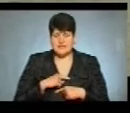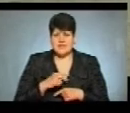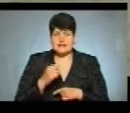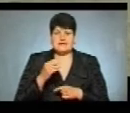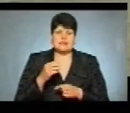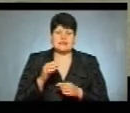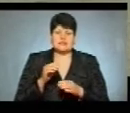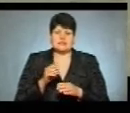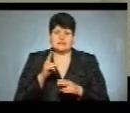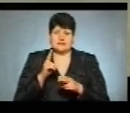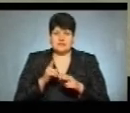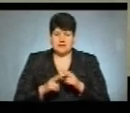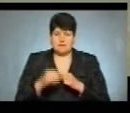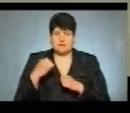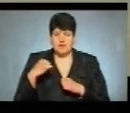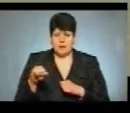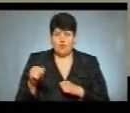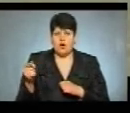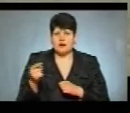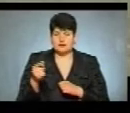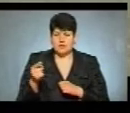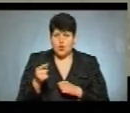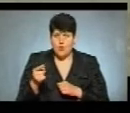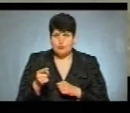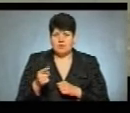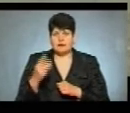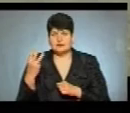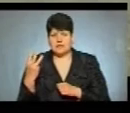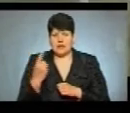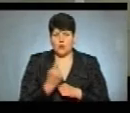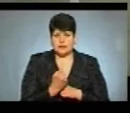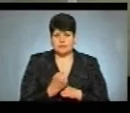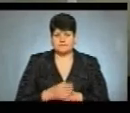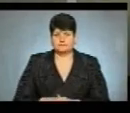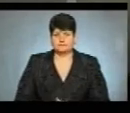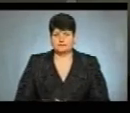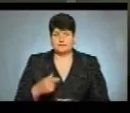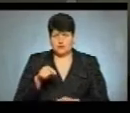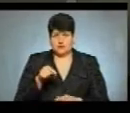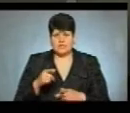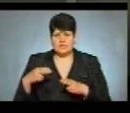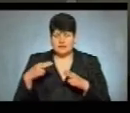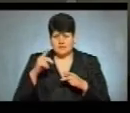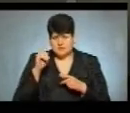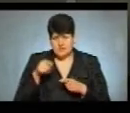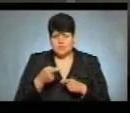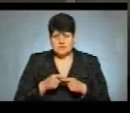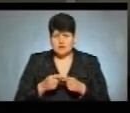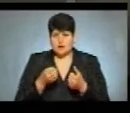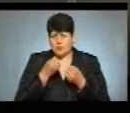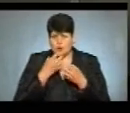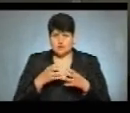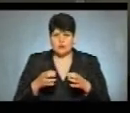матчу зафіксував перемогу Тернополя перед університетом з рахунком 3-1. Ми сюди їхали, знали, що це дуже хороша команда і бачите,